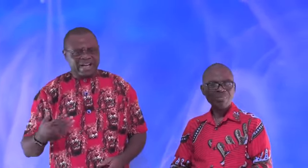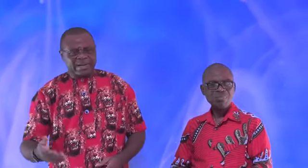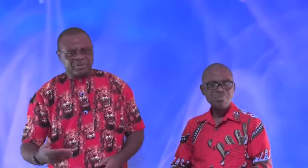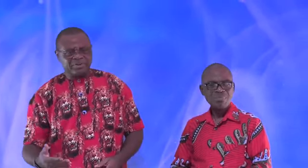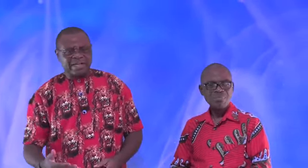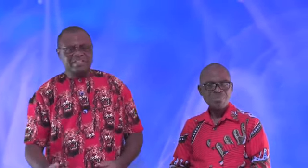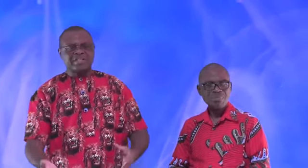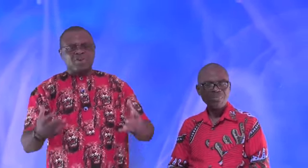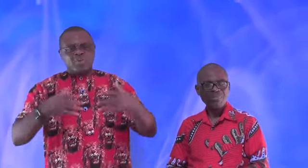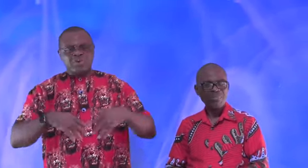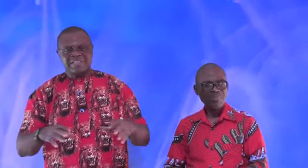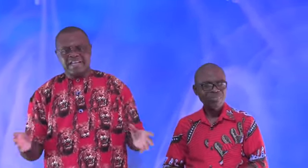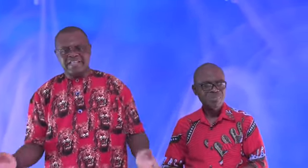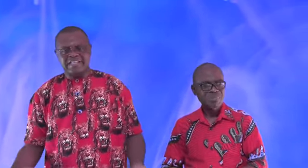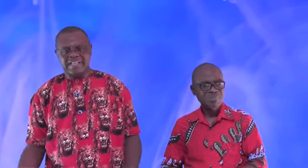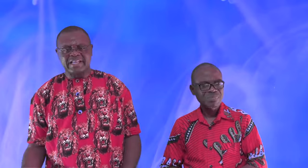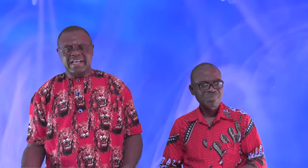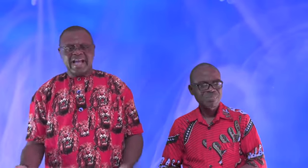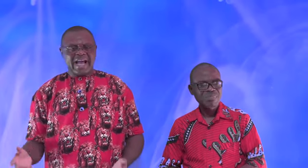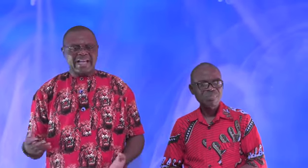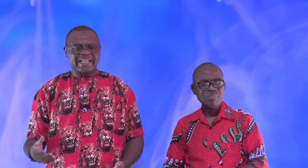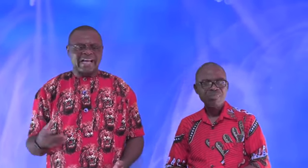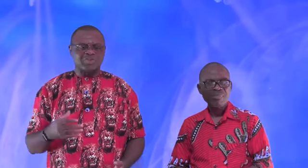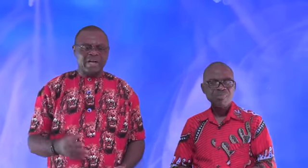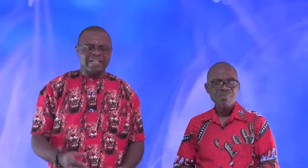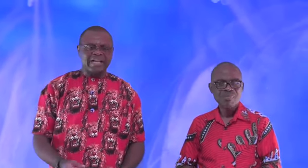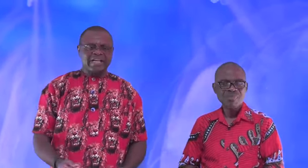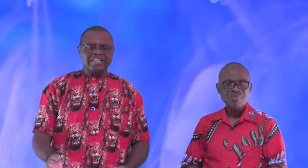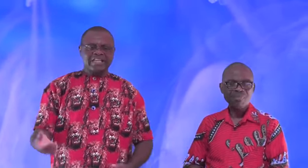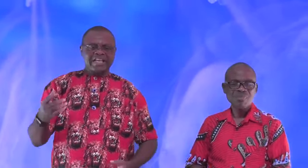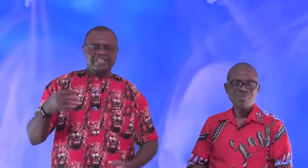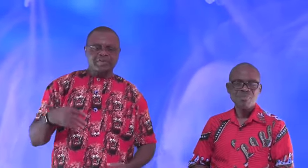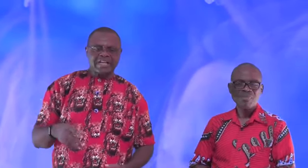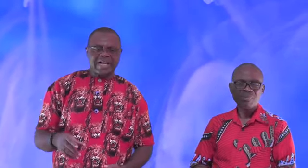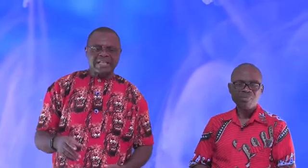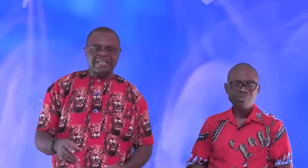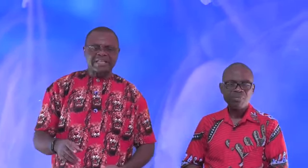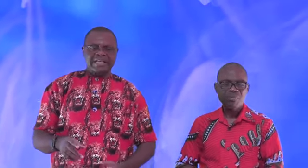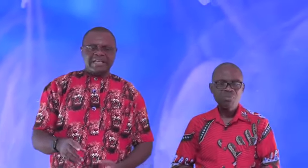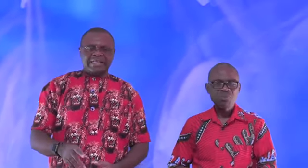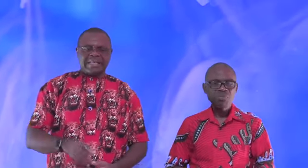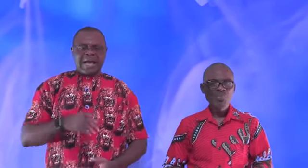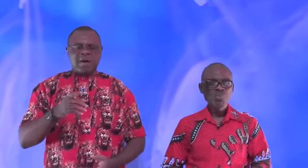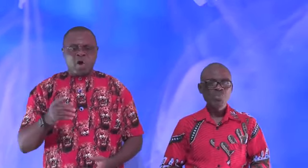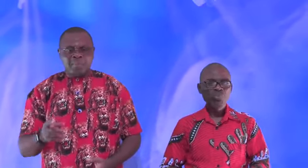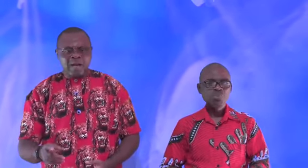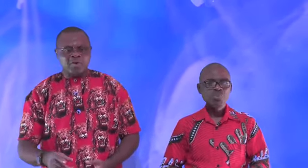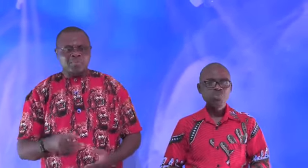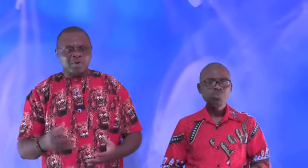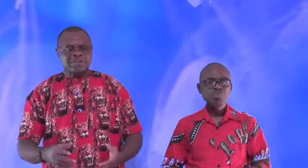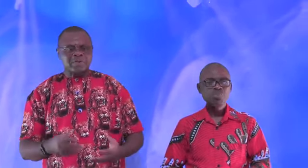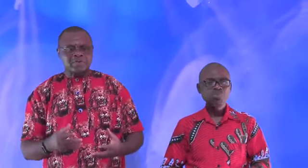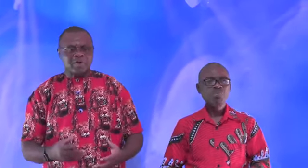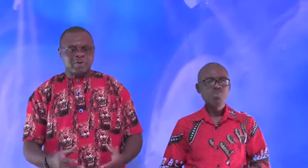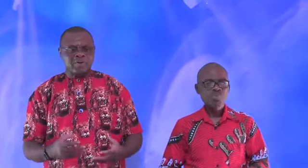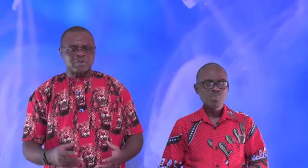anyị na gị na-akparịta ụka site n'ọwa ozi anyị niile. Anyị na-atụ anya na ị ga-esonyere anyị na